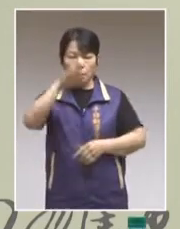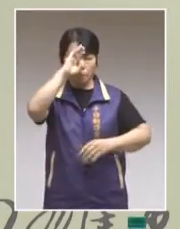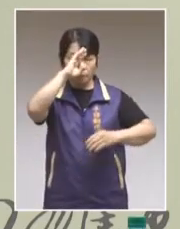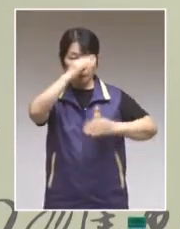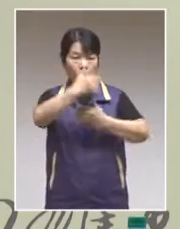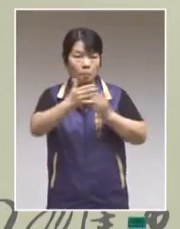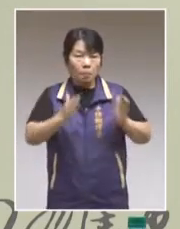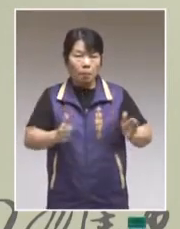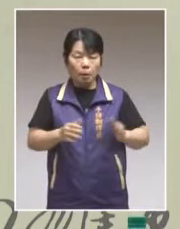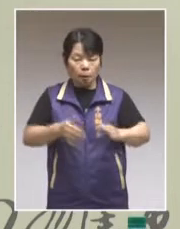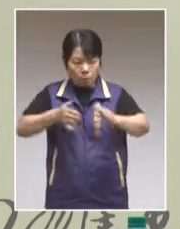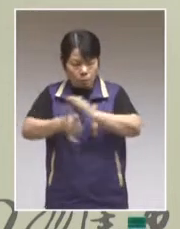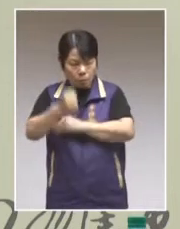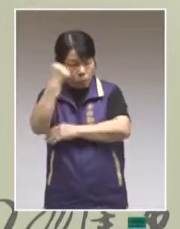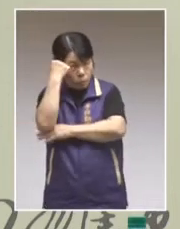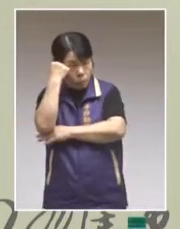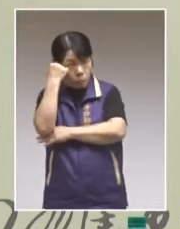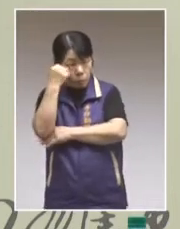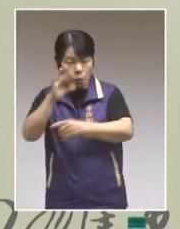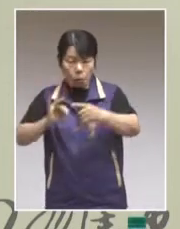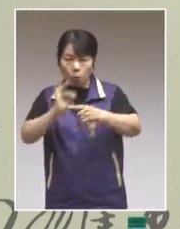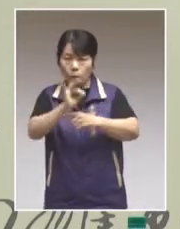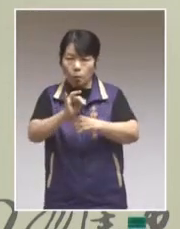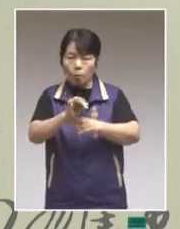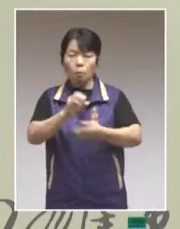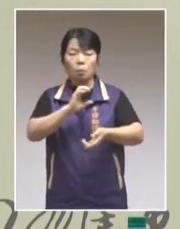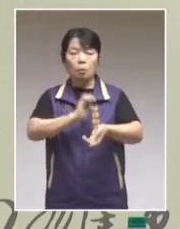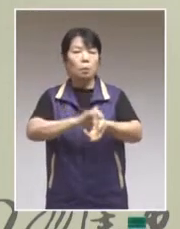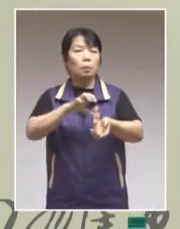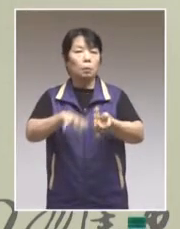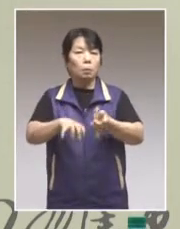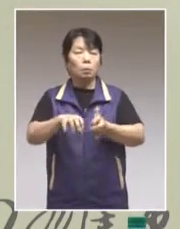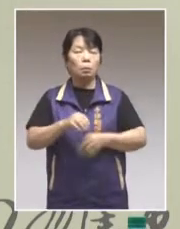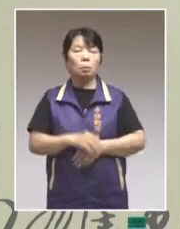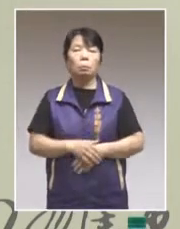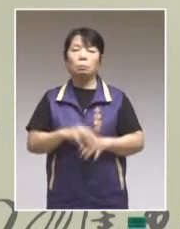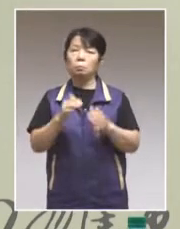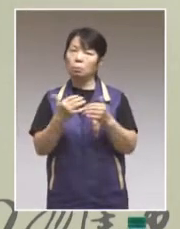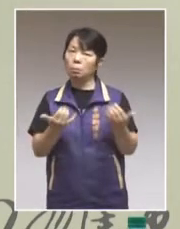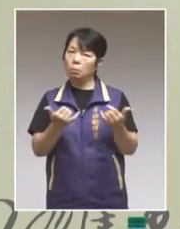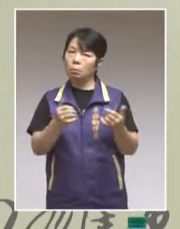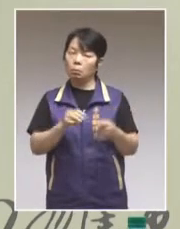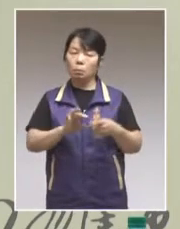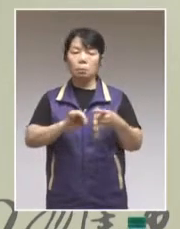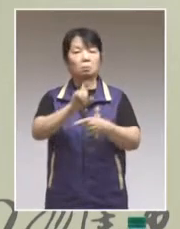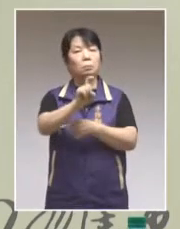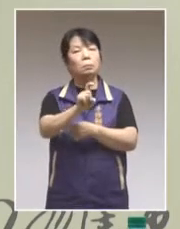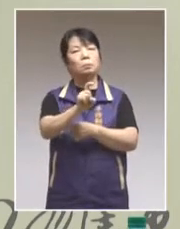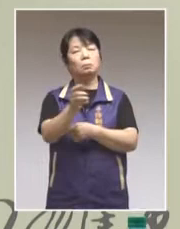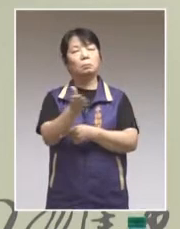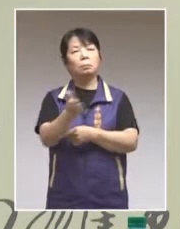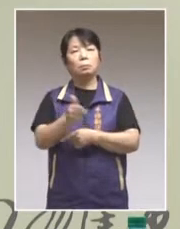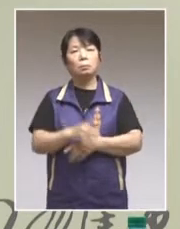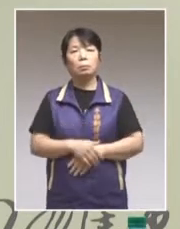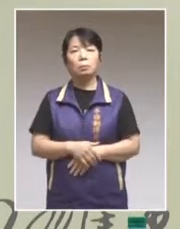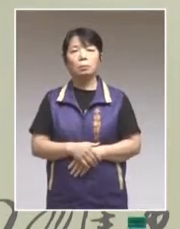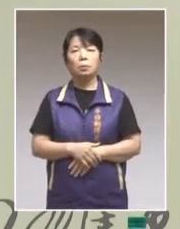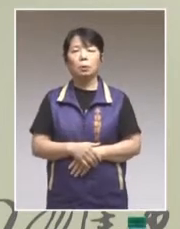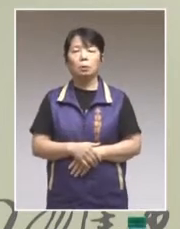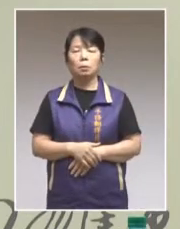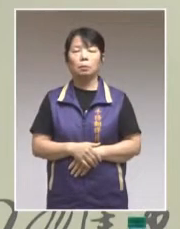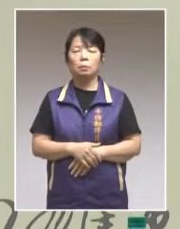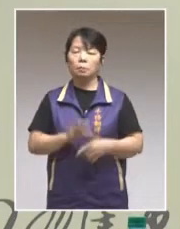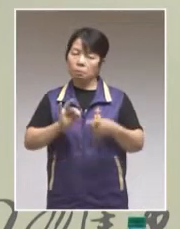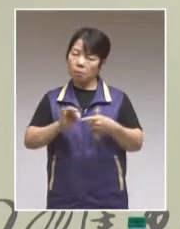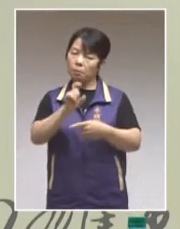率，在医院的这个部分其实大概是 10% 左右，我们的使用的比例